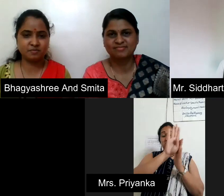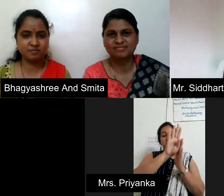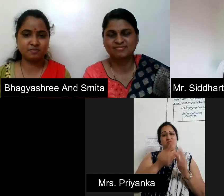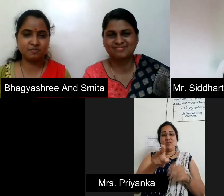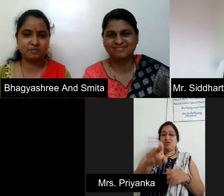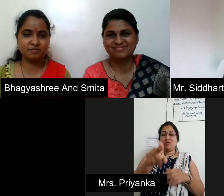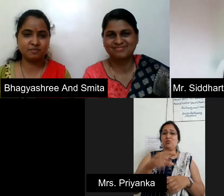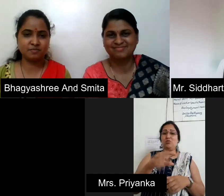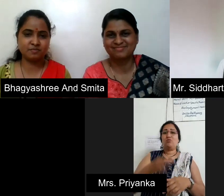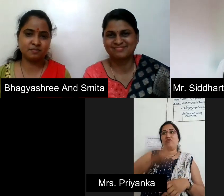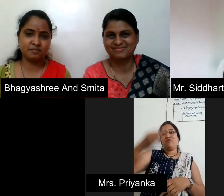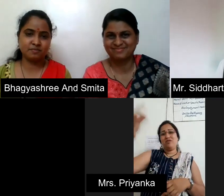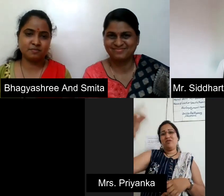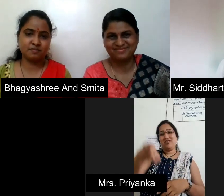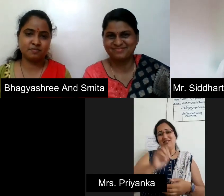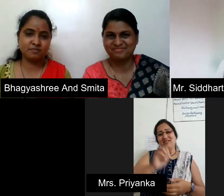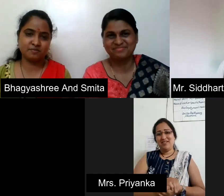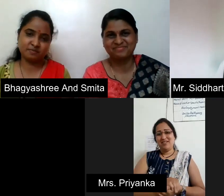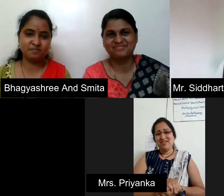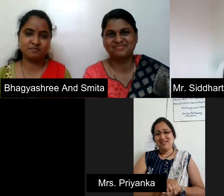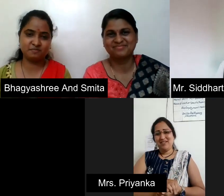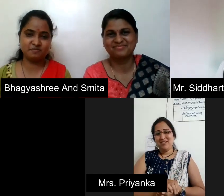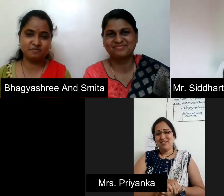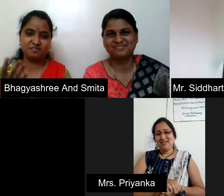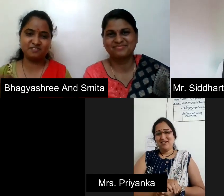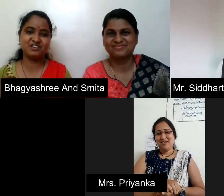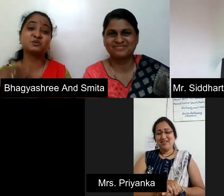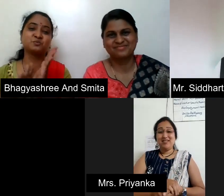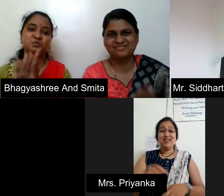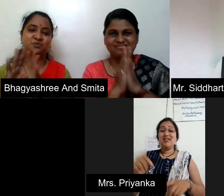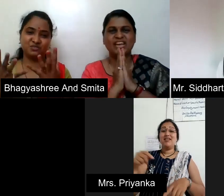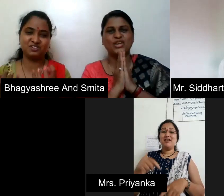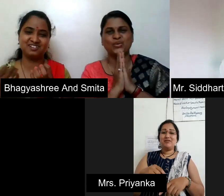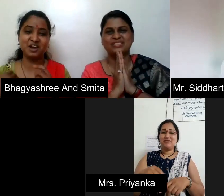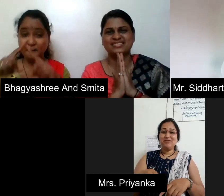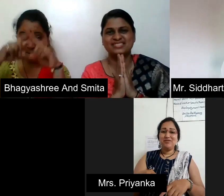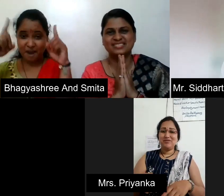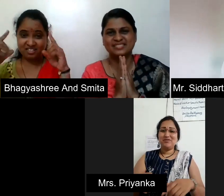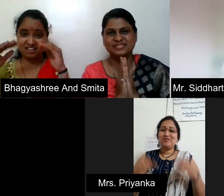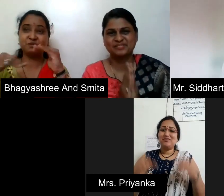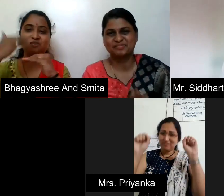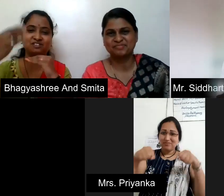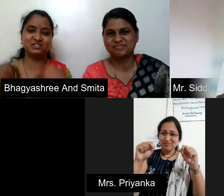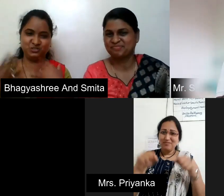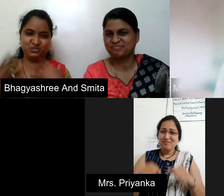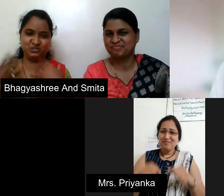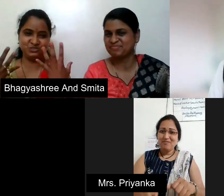भावना प्रज्वलित करते रहें, यही मेरा ईश्वर से प्रार्थना है। बहुत बहुत धन्यवाद। जय हिंद।